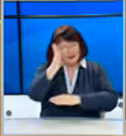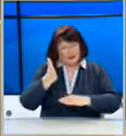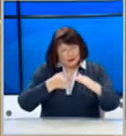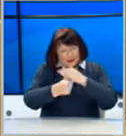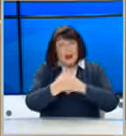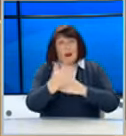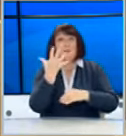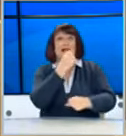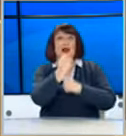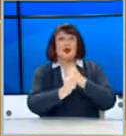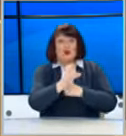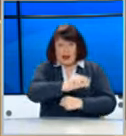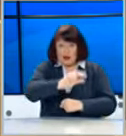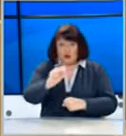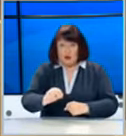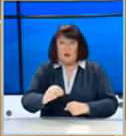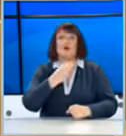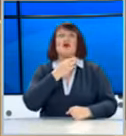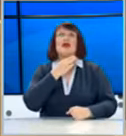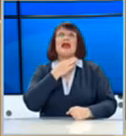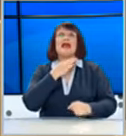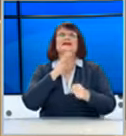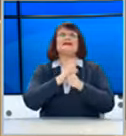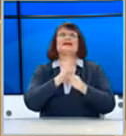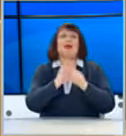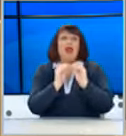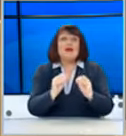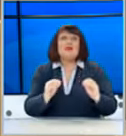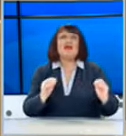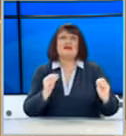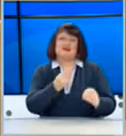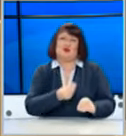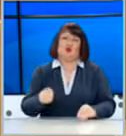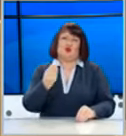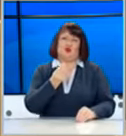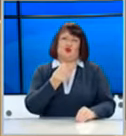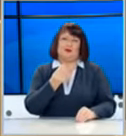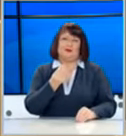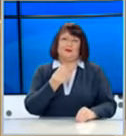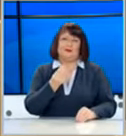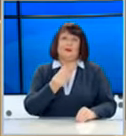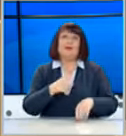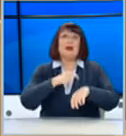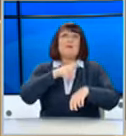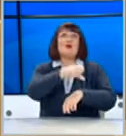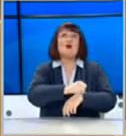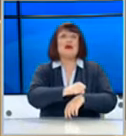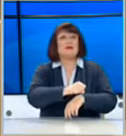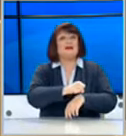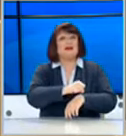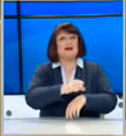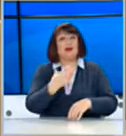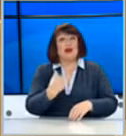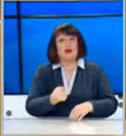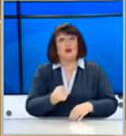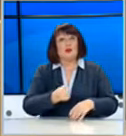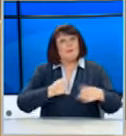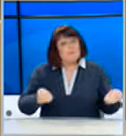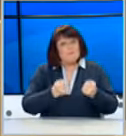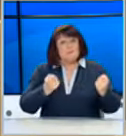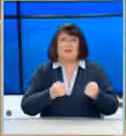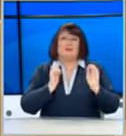θητείας, χρειάζεται περισσότερη επάρκεια στην εκπαίδευση και αξιοποίηση του τομέα της πρόληψης. Και εν τέλει, να γίνει πράξη